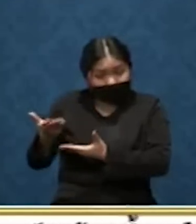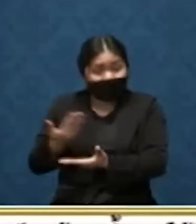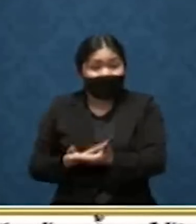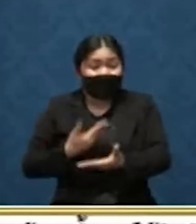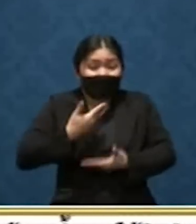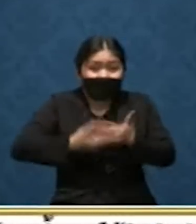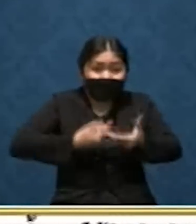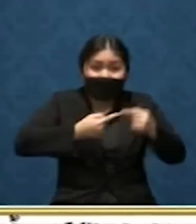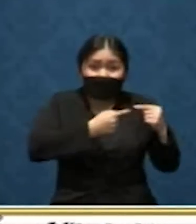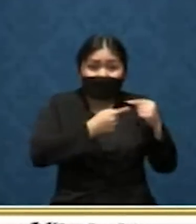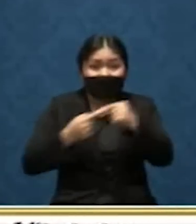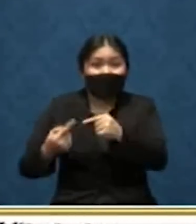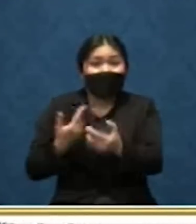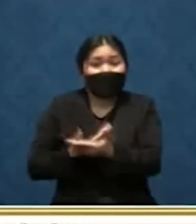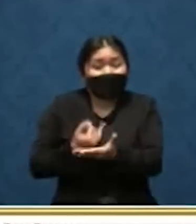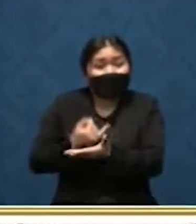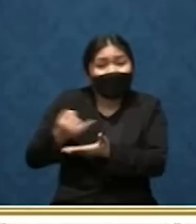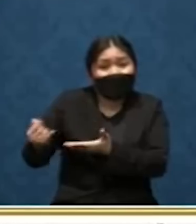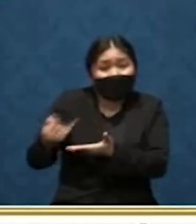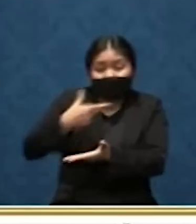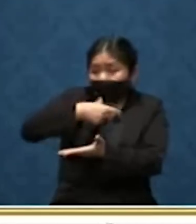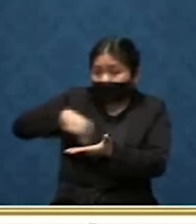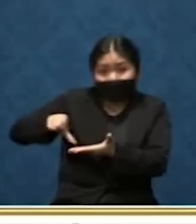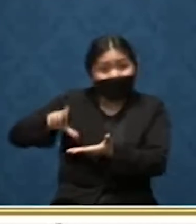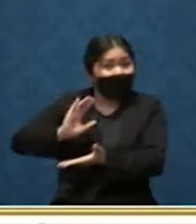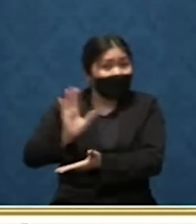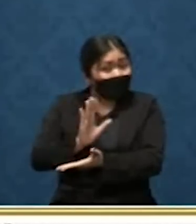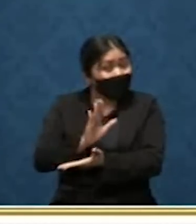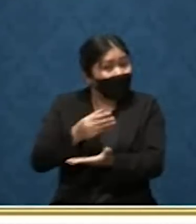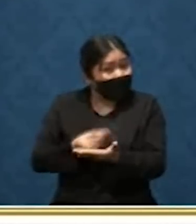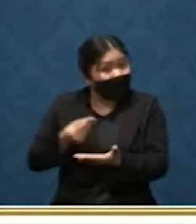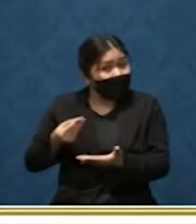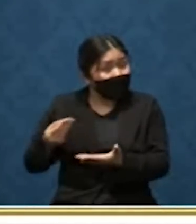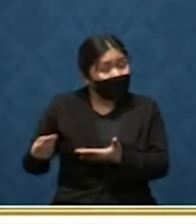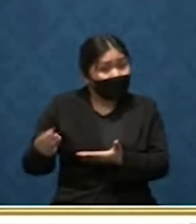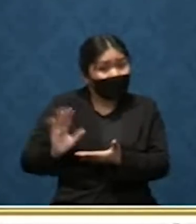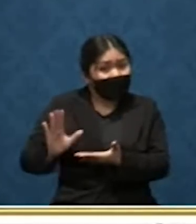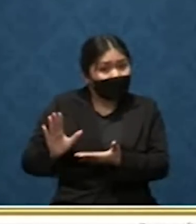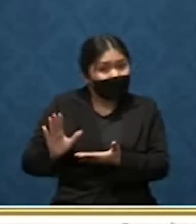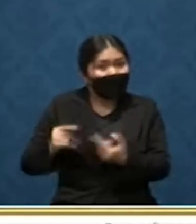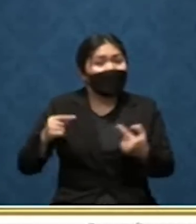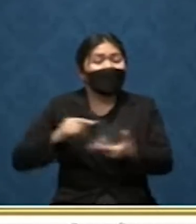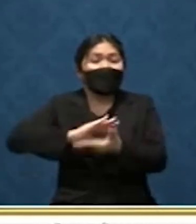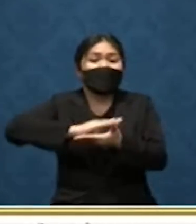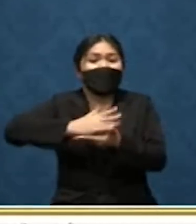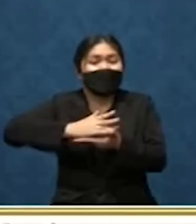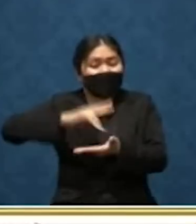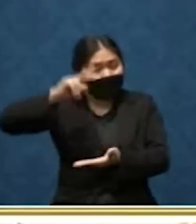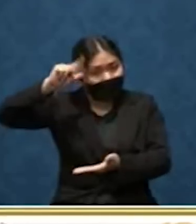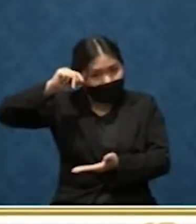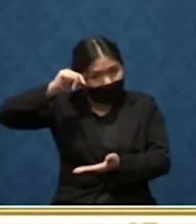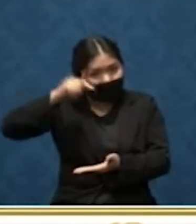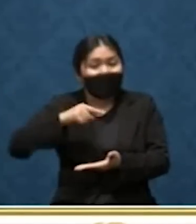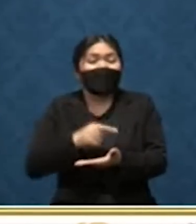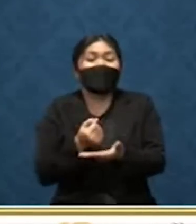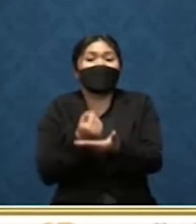ให้กบผู้ผลินั้นไม่ได้โอนให้กตรๆ แต่จะใช้บัญชีม้าซึงถูกจ้างให้เป